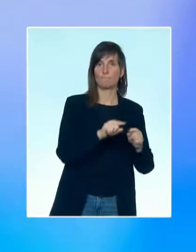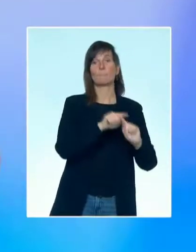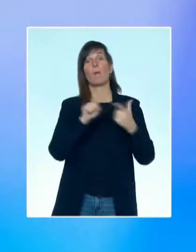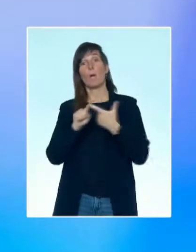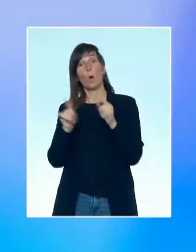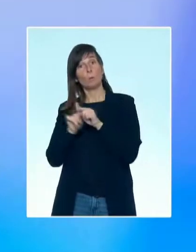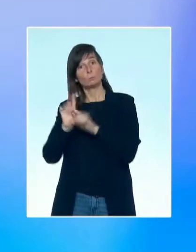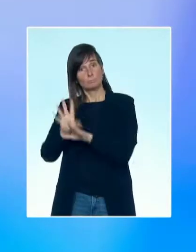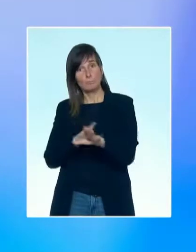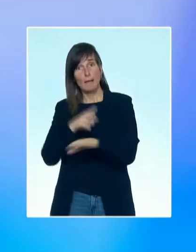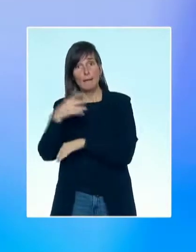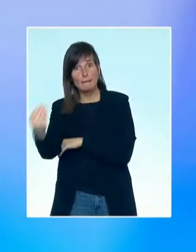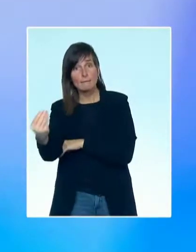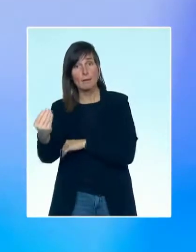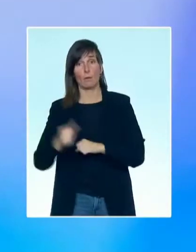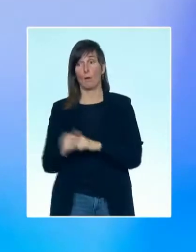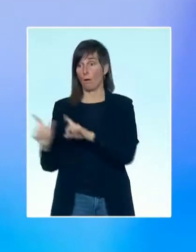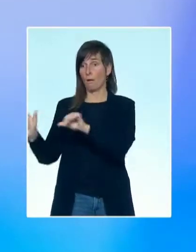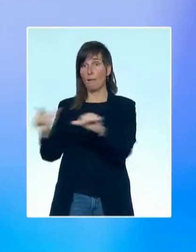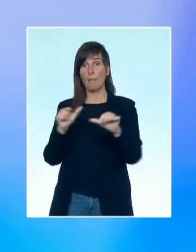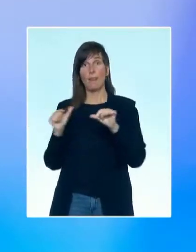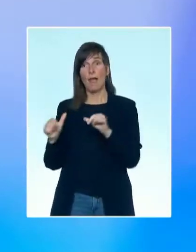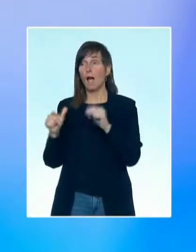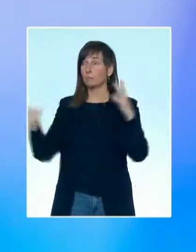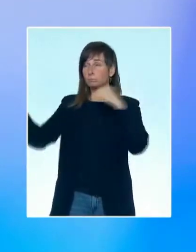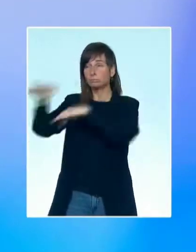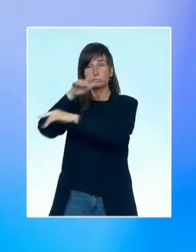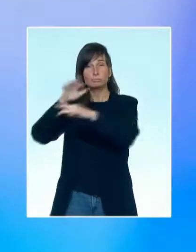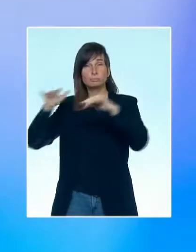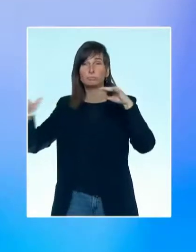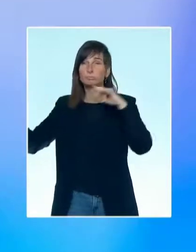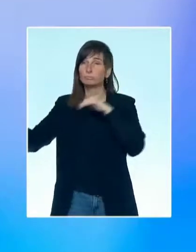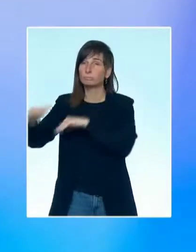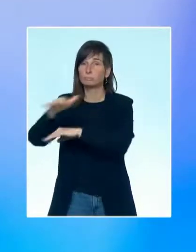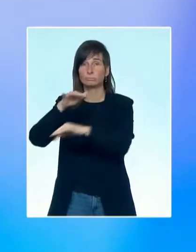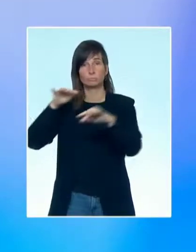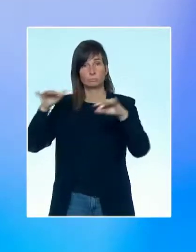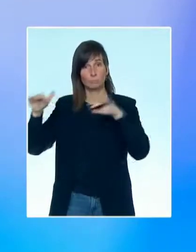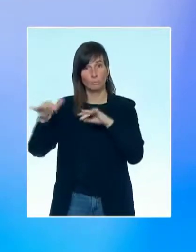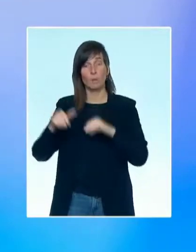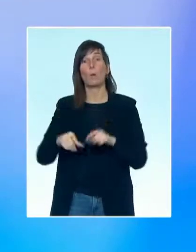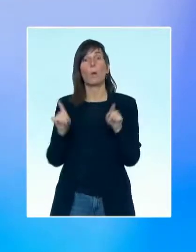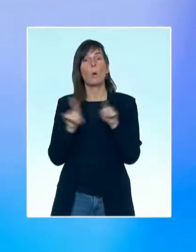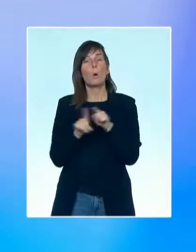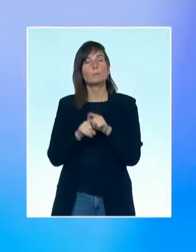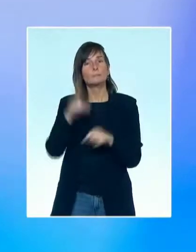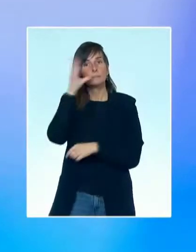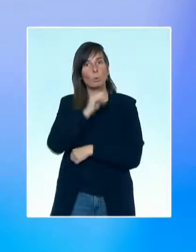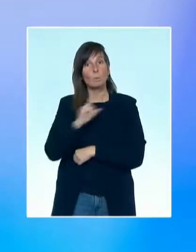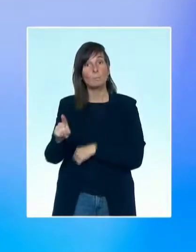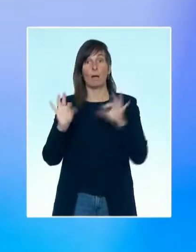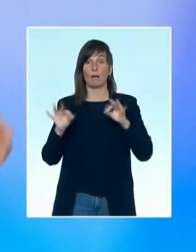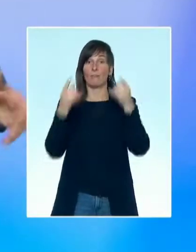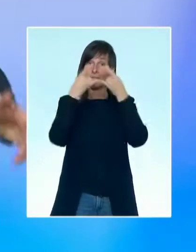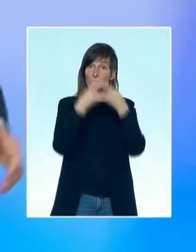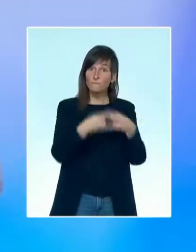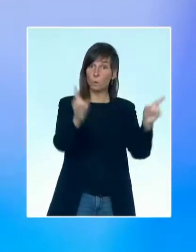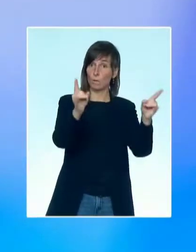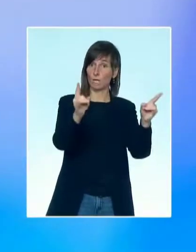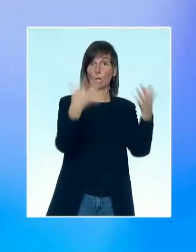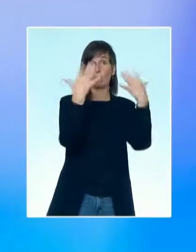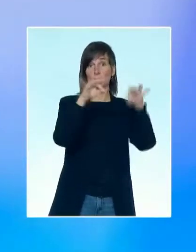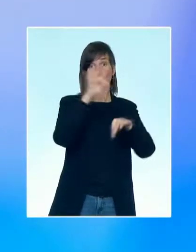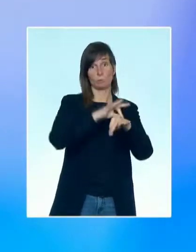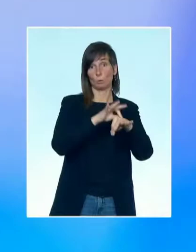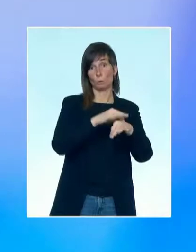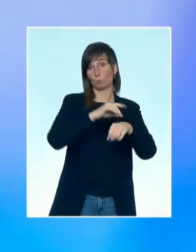lieux extérieurs où il y a beaucoup de monde. Je rappelle aussi à chacun l'importance d'ouvrir les fenêtres 10 minutes